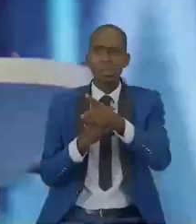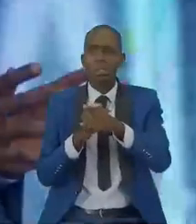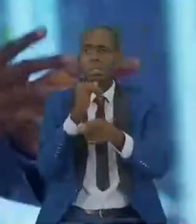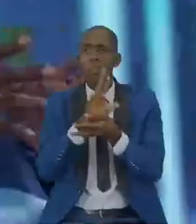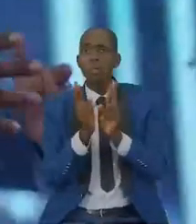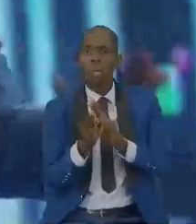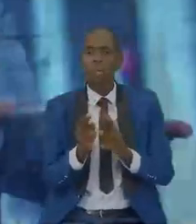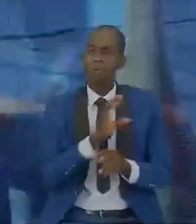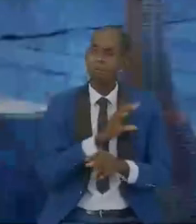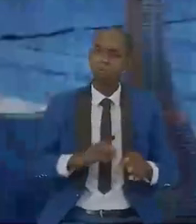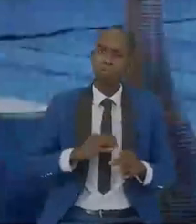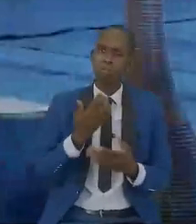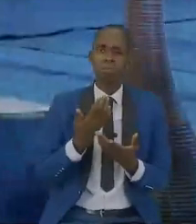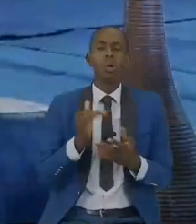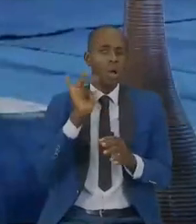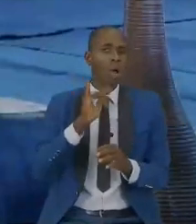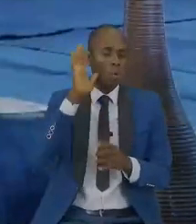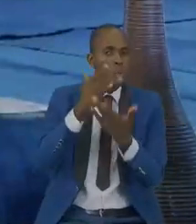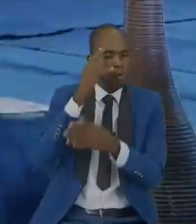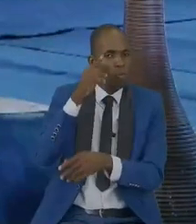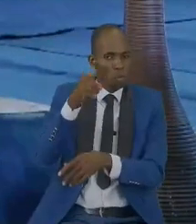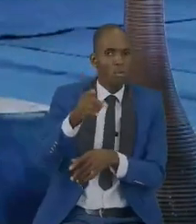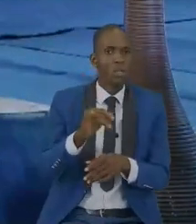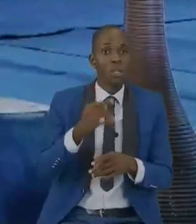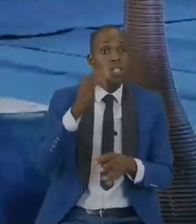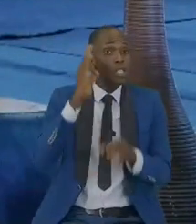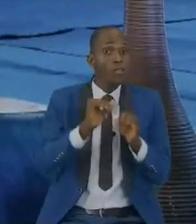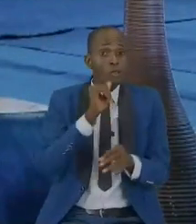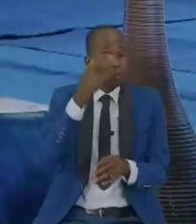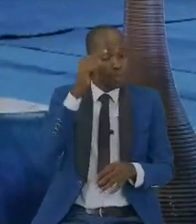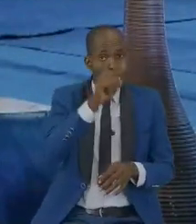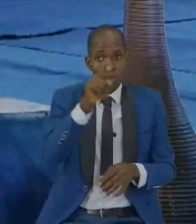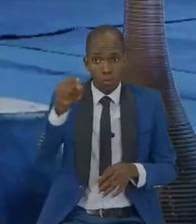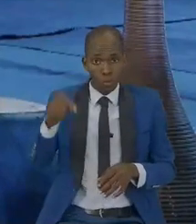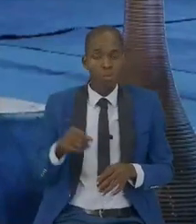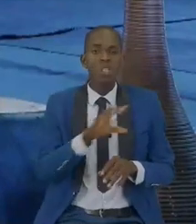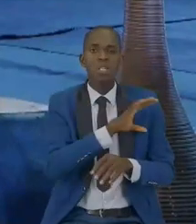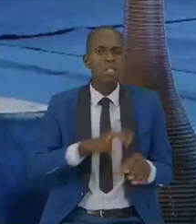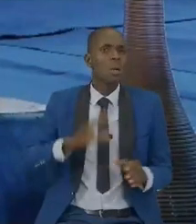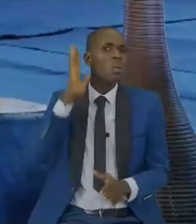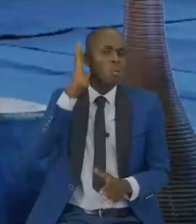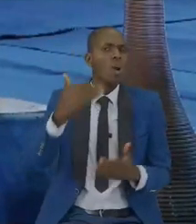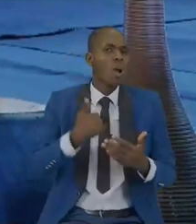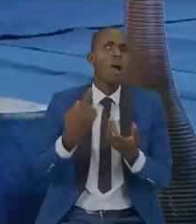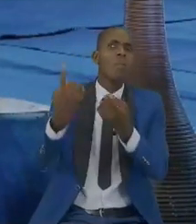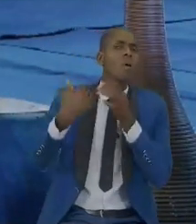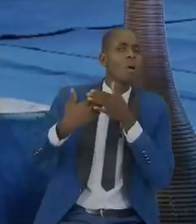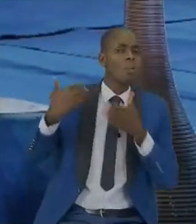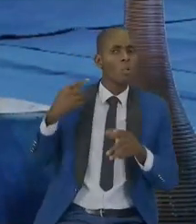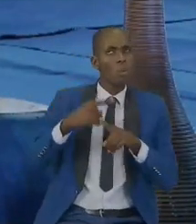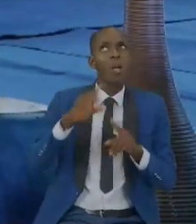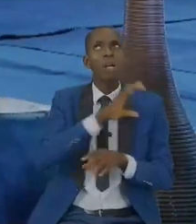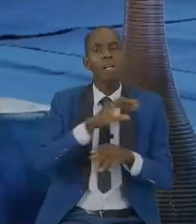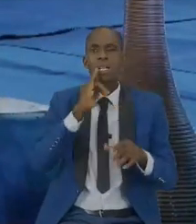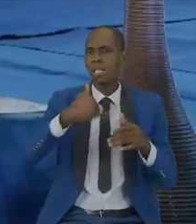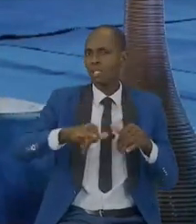je vais attendre ce fils-là, cette fille-là, je vais attendre l'homme-là, la femme-là. Et Christ pouvait venir, mais à